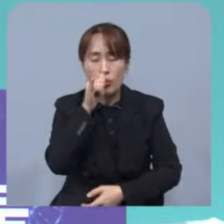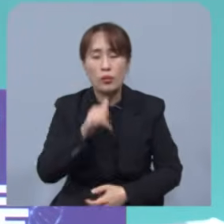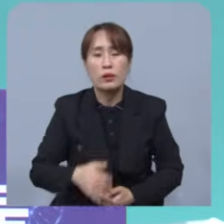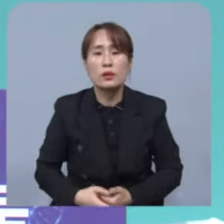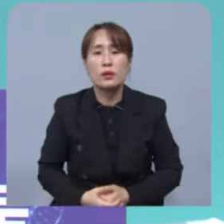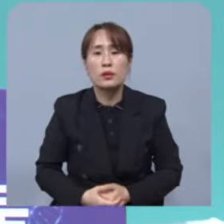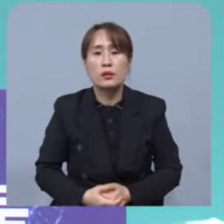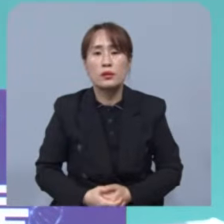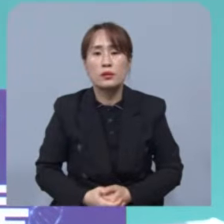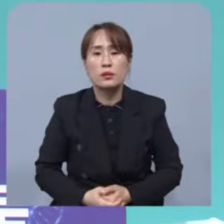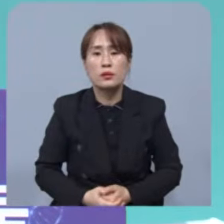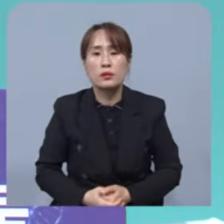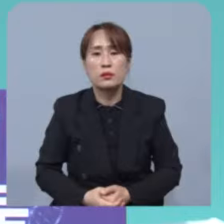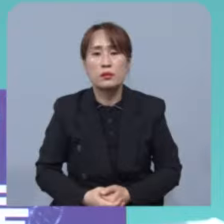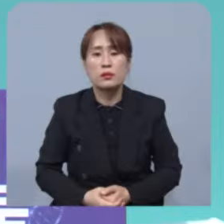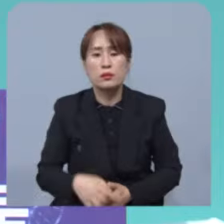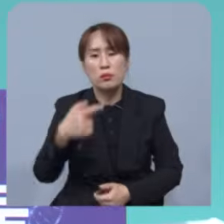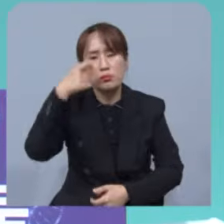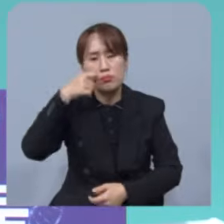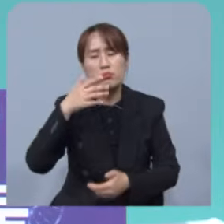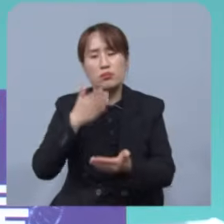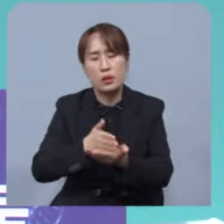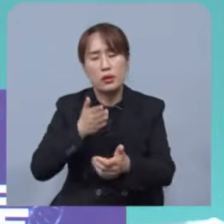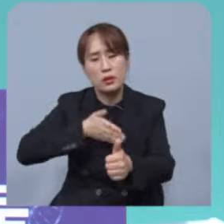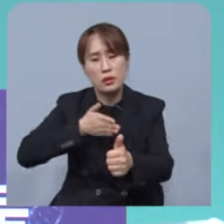영역이니까요. 뭐 너무 울지 마시고